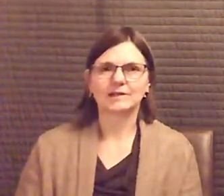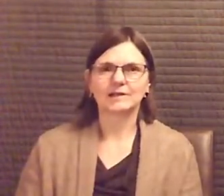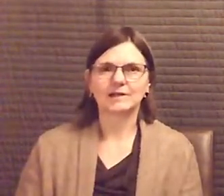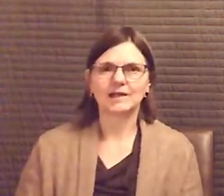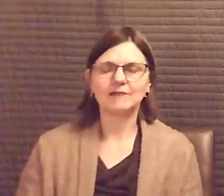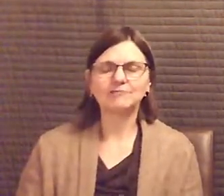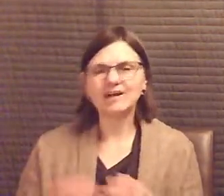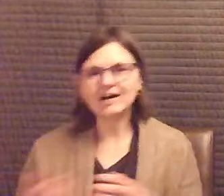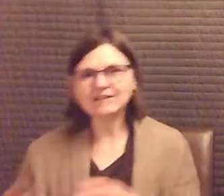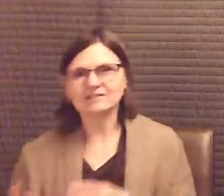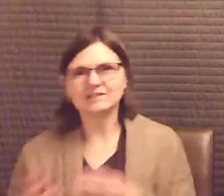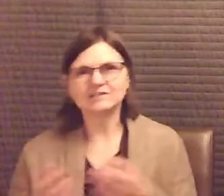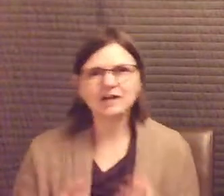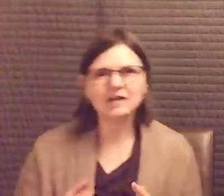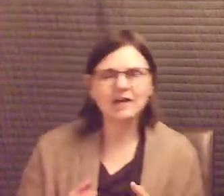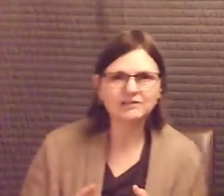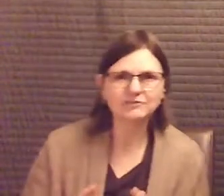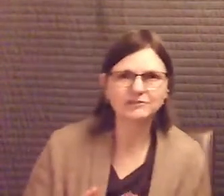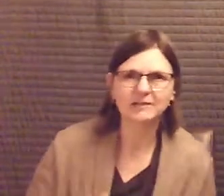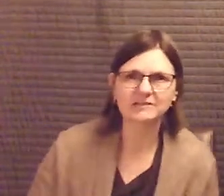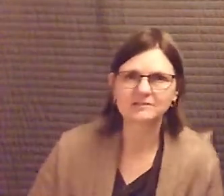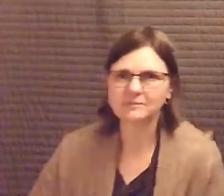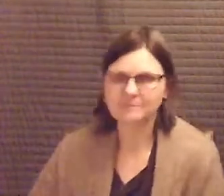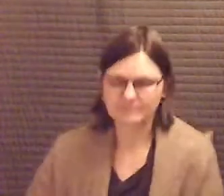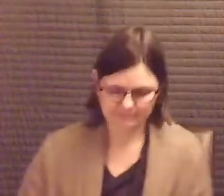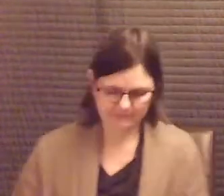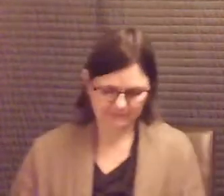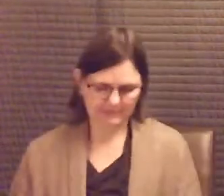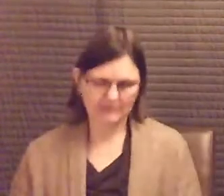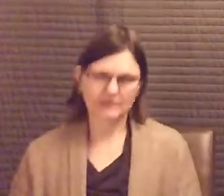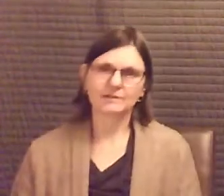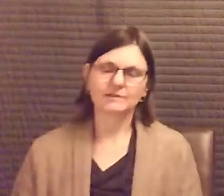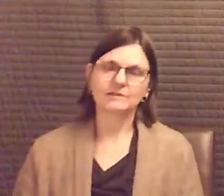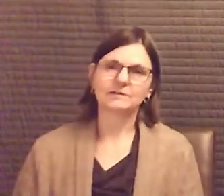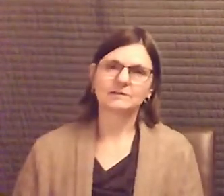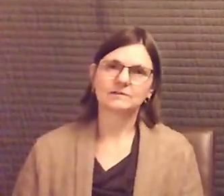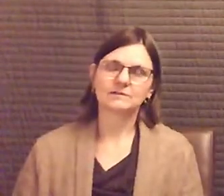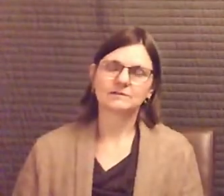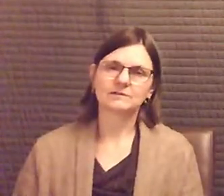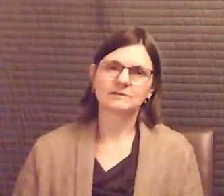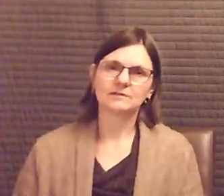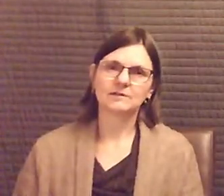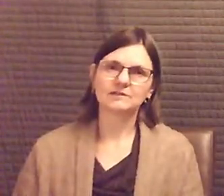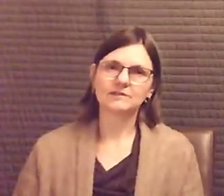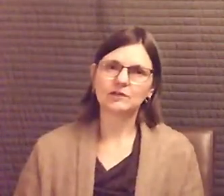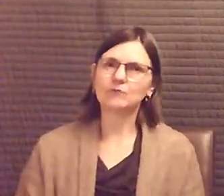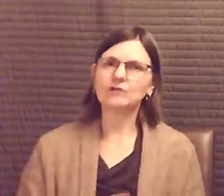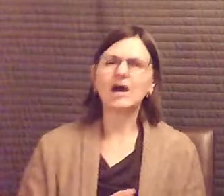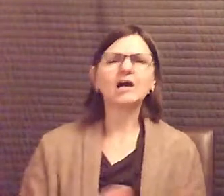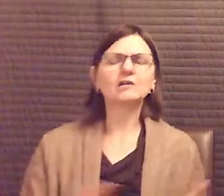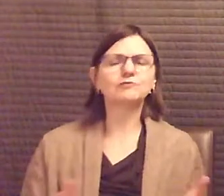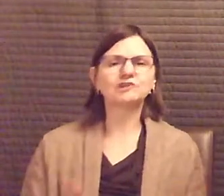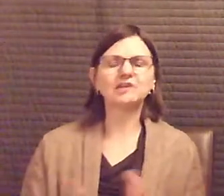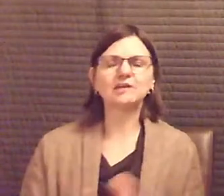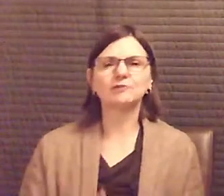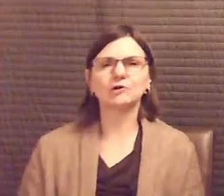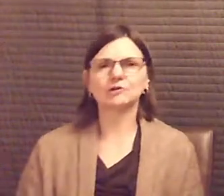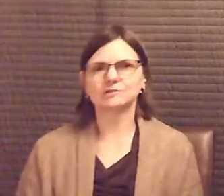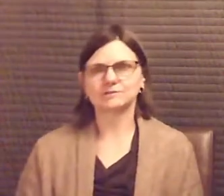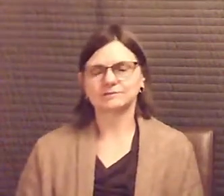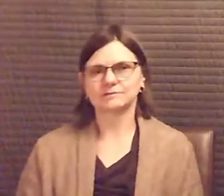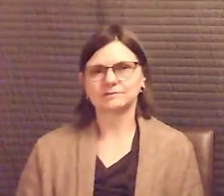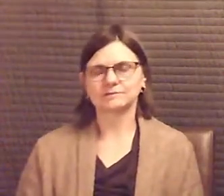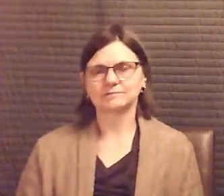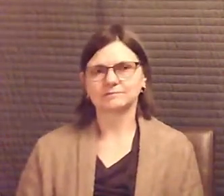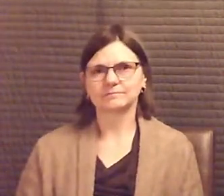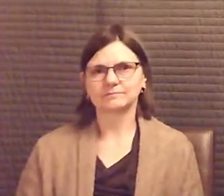rensgars is verhard het ware hart van de mens ook profession zaandam tegenover alle voorzieningen van gaf